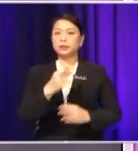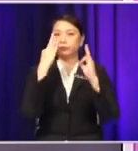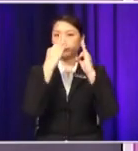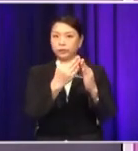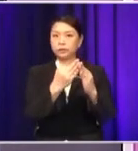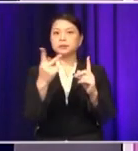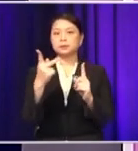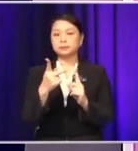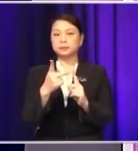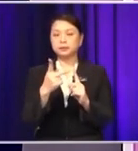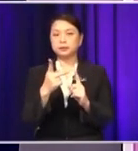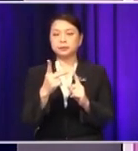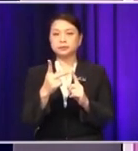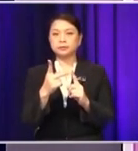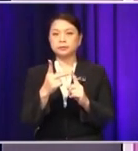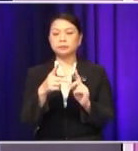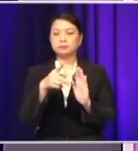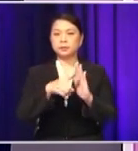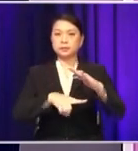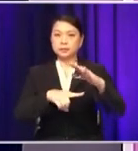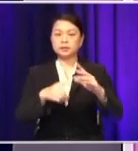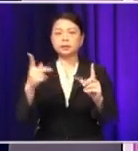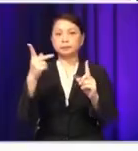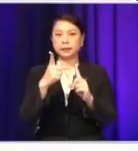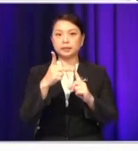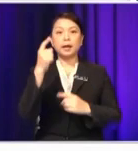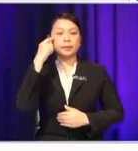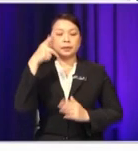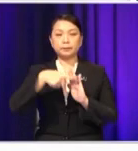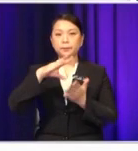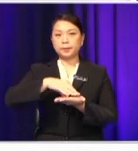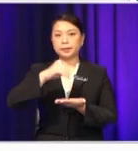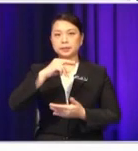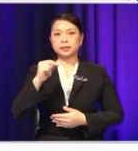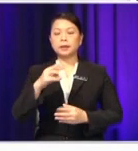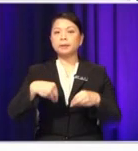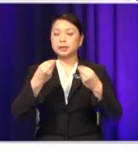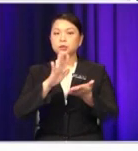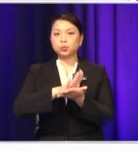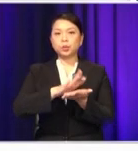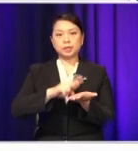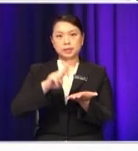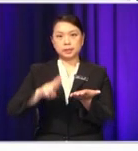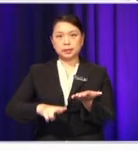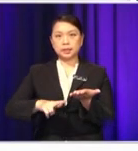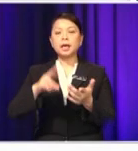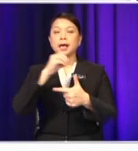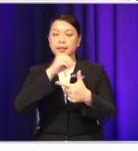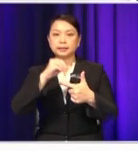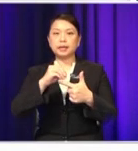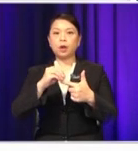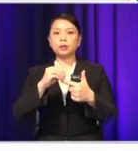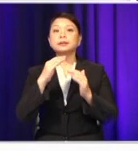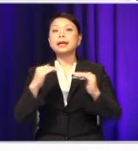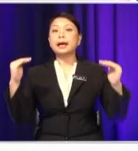pentaksiran untuk menengok pada mata pelajaran, iaitu bagi sekolah rendah ataupun untuk tahap 2 sekolah